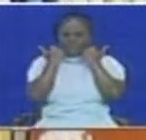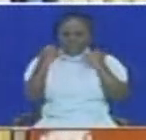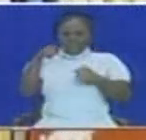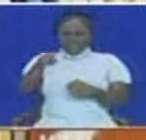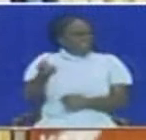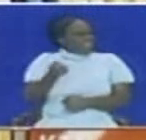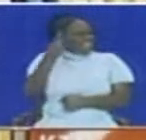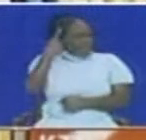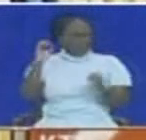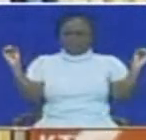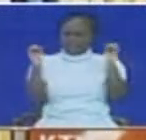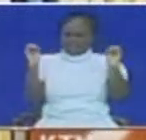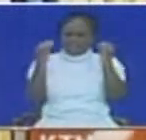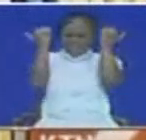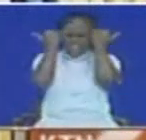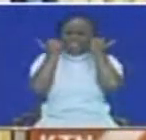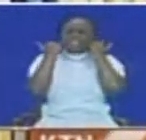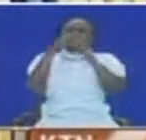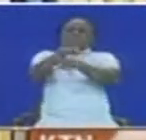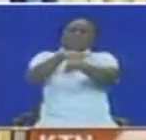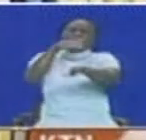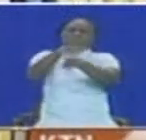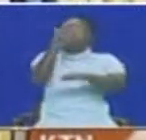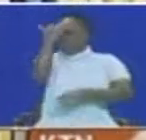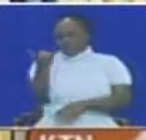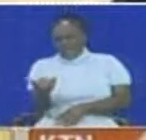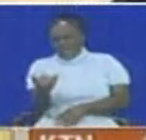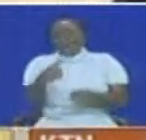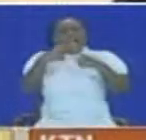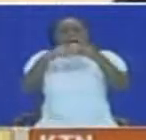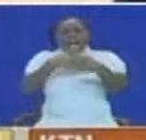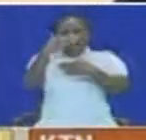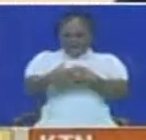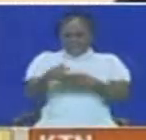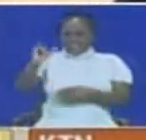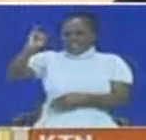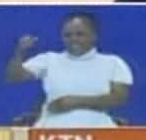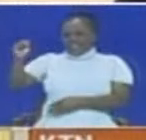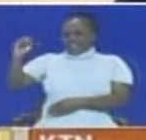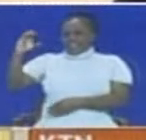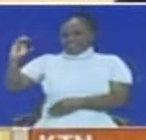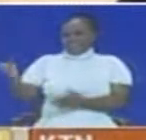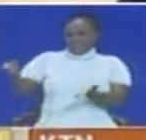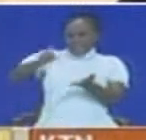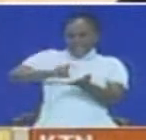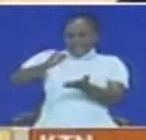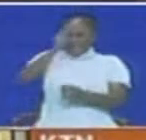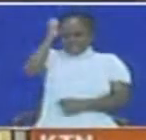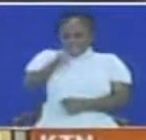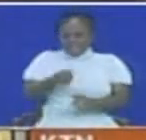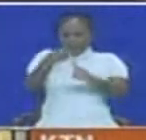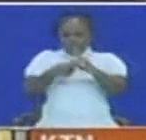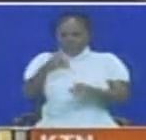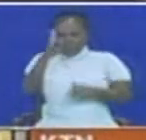haelewi sababu ya kesi kujikokota katika mahakama za humu nchini hata baada ya tume ya JSC kuongeza idadi ya majaji kutoka